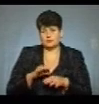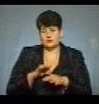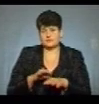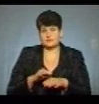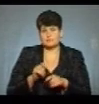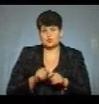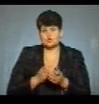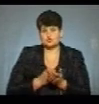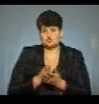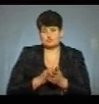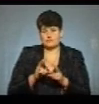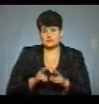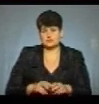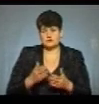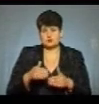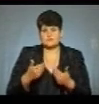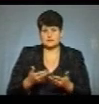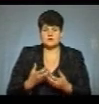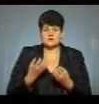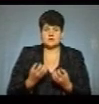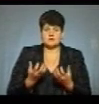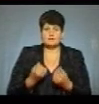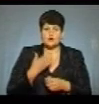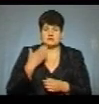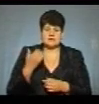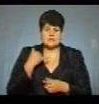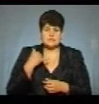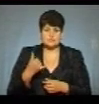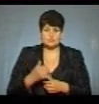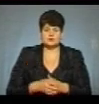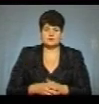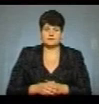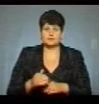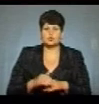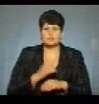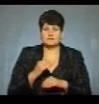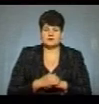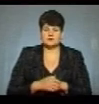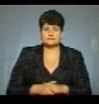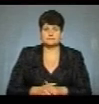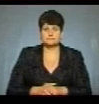службове розслідування за його звернення. Дякую. Давайте ми ще приймемо на сьогодні останній дзвіночок. Доброго вечора.